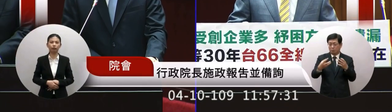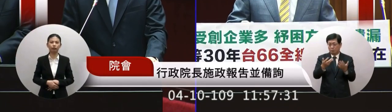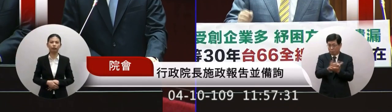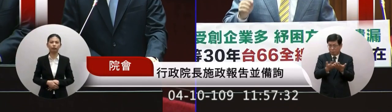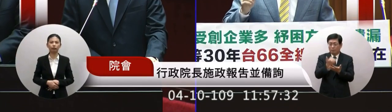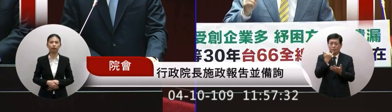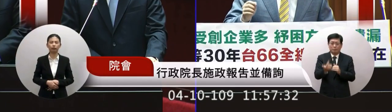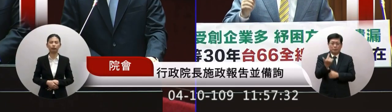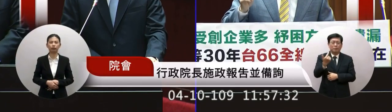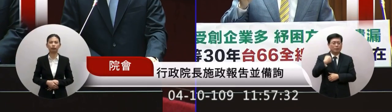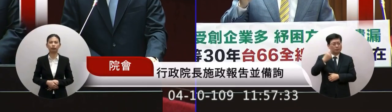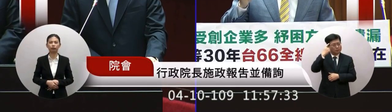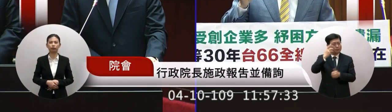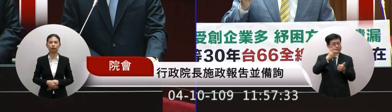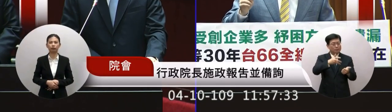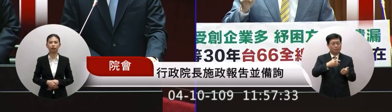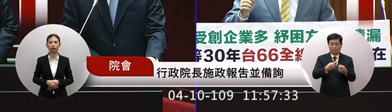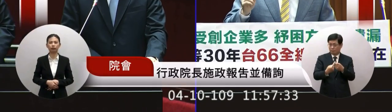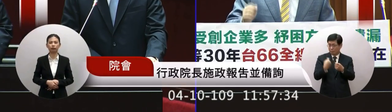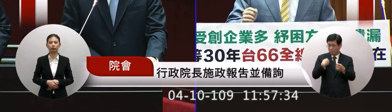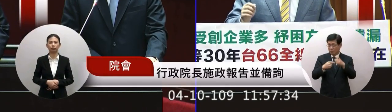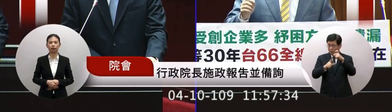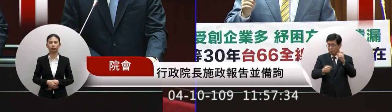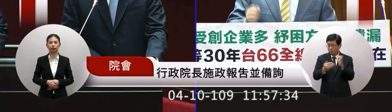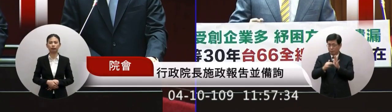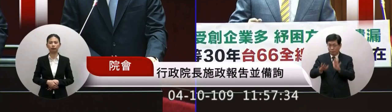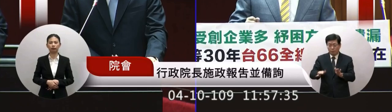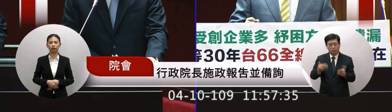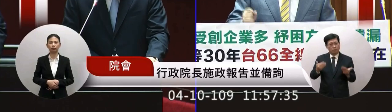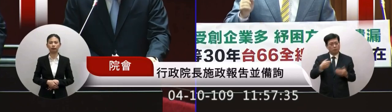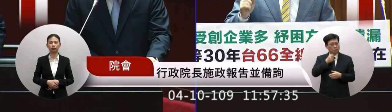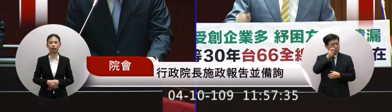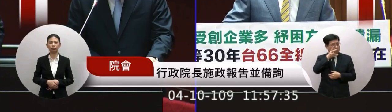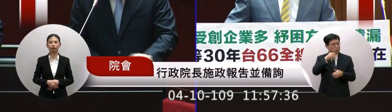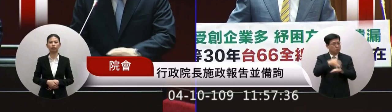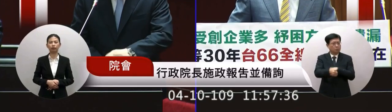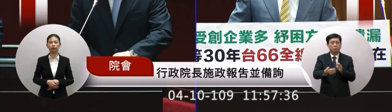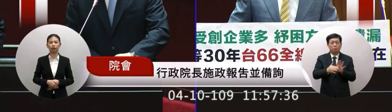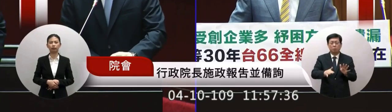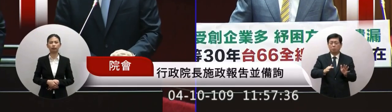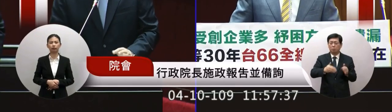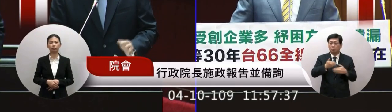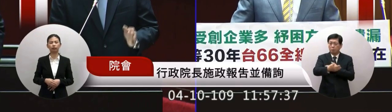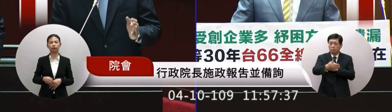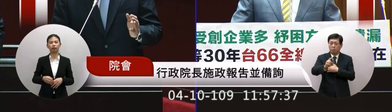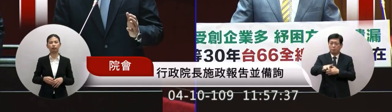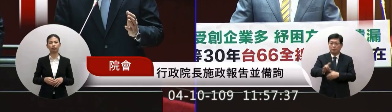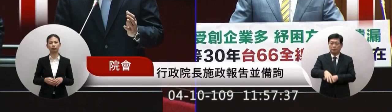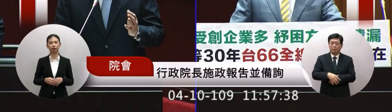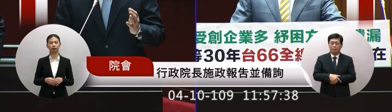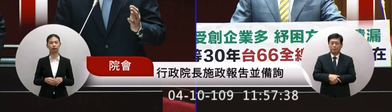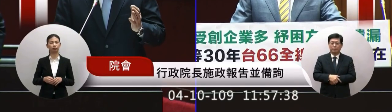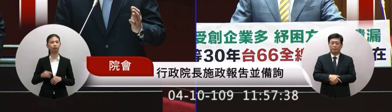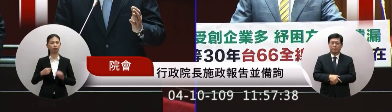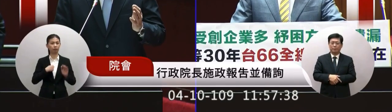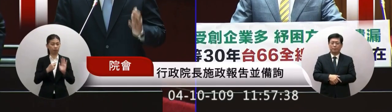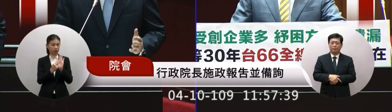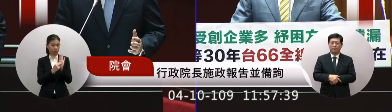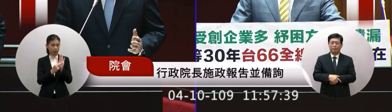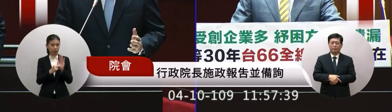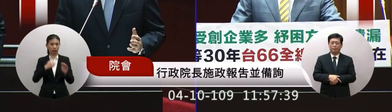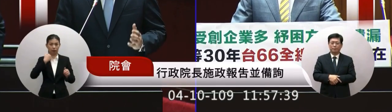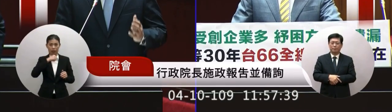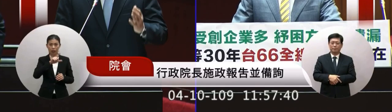能够进速。那我想问说，从去年的10月到现在也好几个月了，目前进度如何？ 好，也就是说，一条